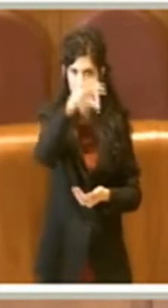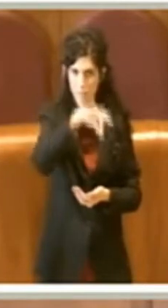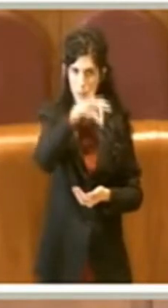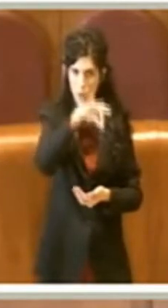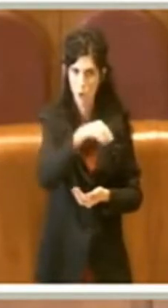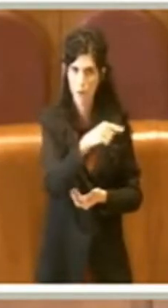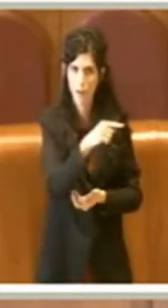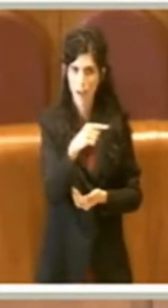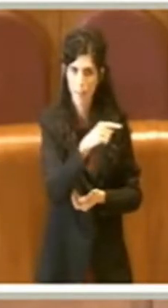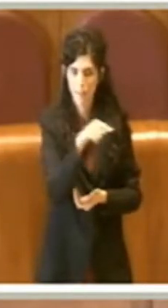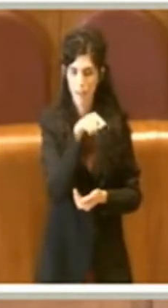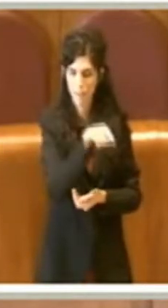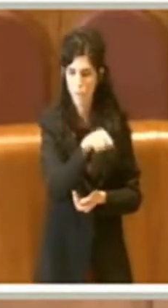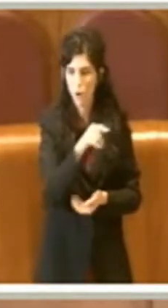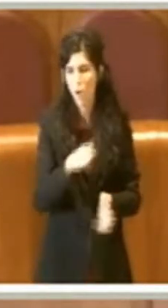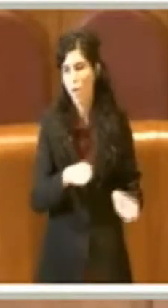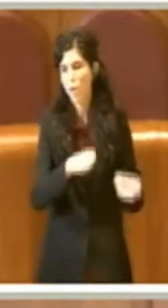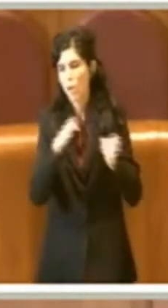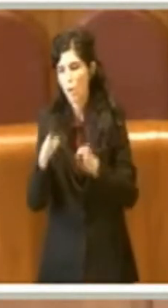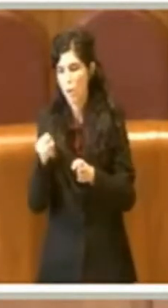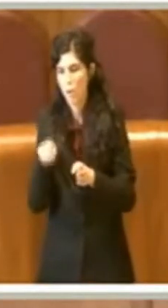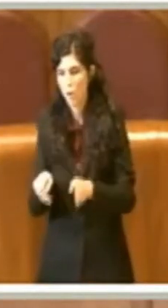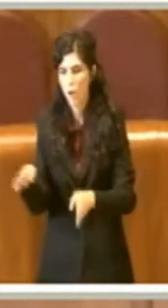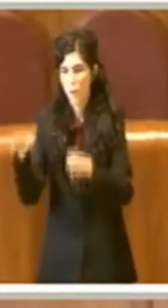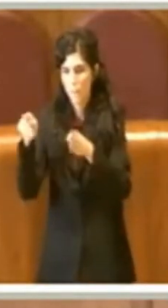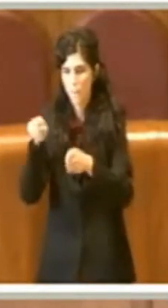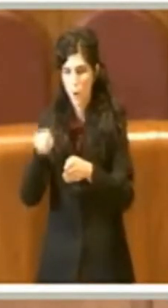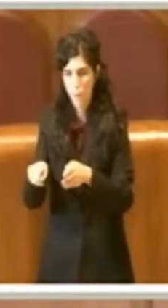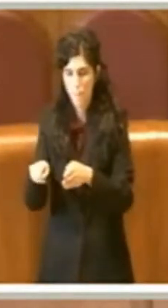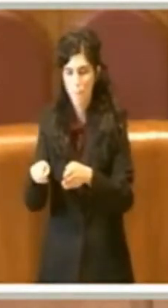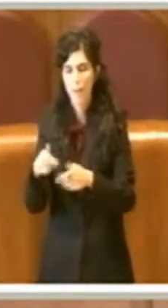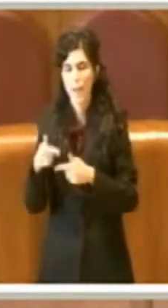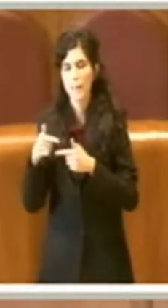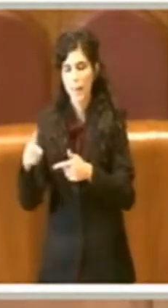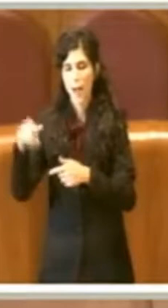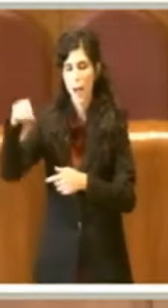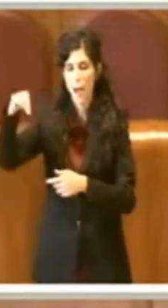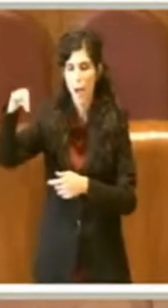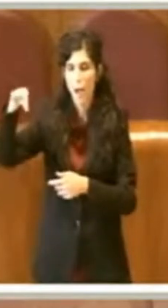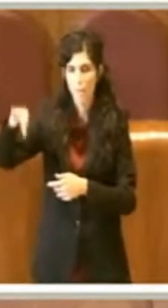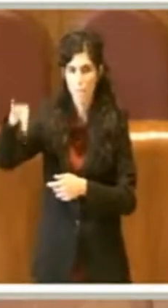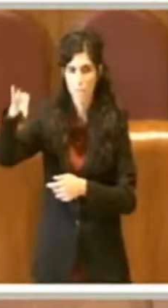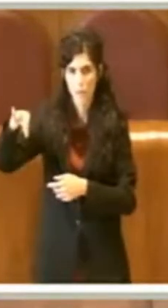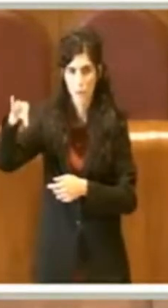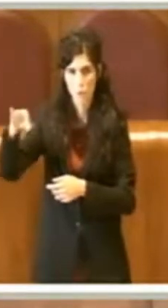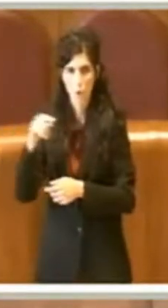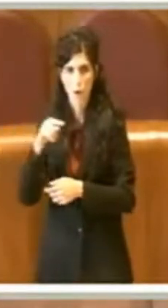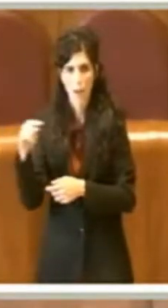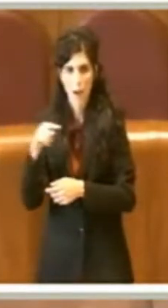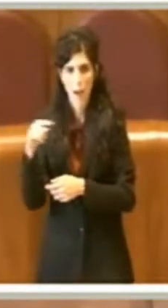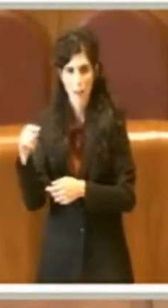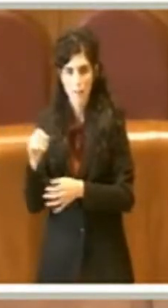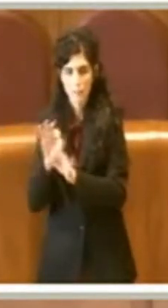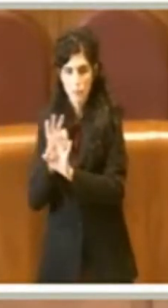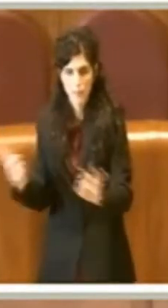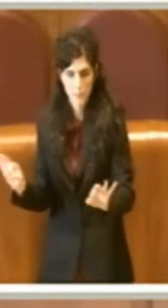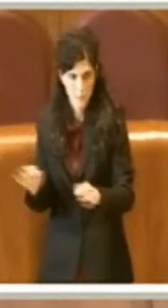all'individuazione di un immobile di roma capitale che porterà appunto un abbattimento dei fitti passivi di circa un milione e mezzo